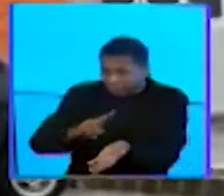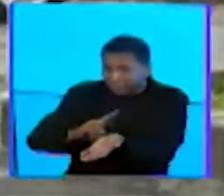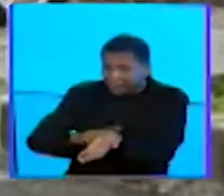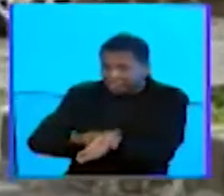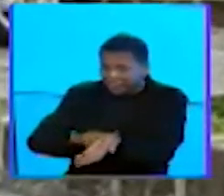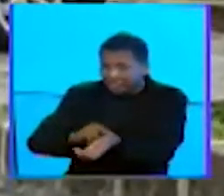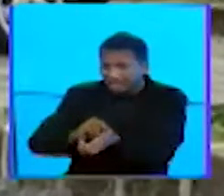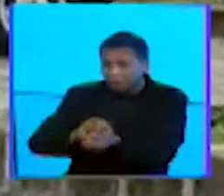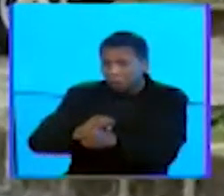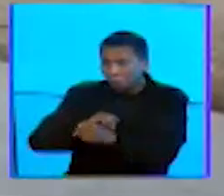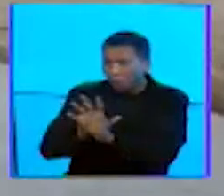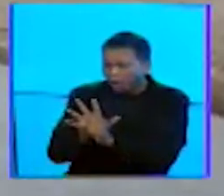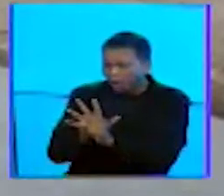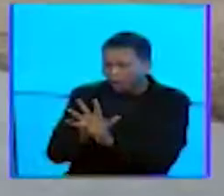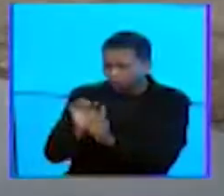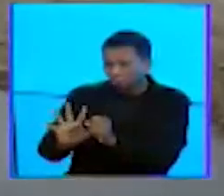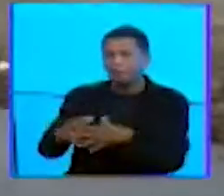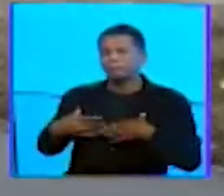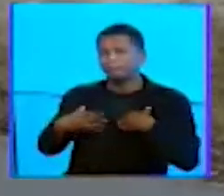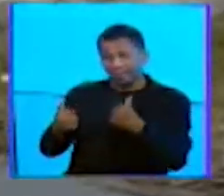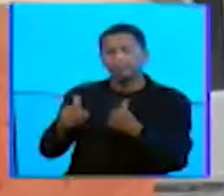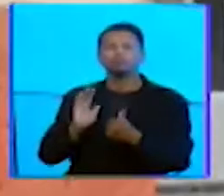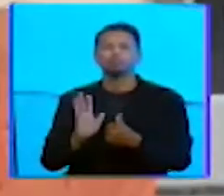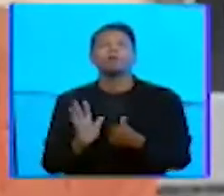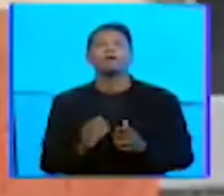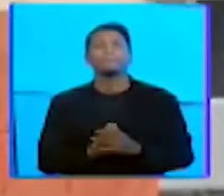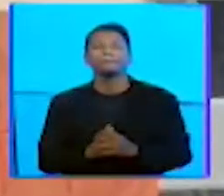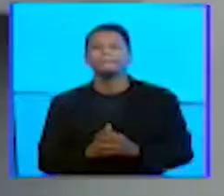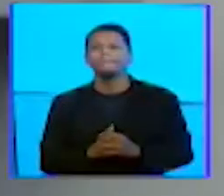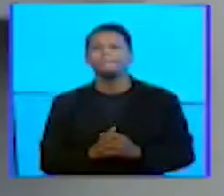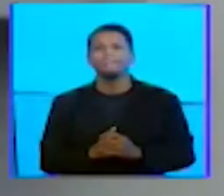kondisinya mulai membaik. Dari Tasikmalaya, Jawa Barat, Asep Juharyono melaporkan.